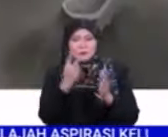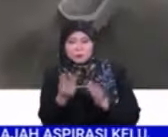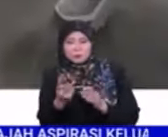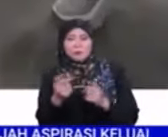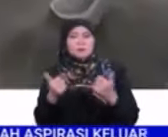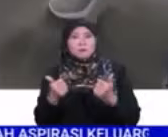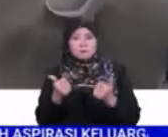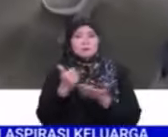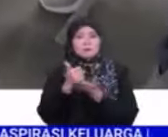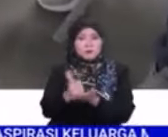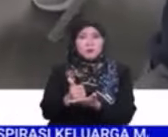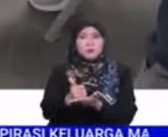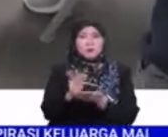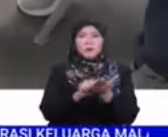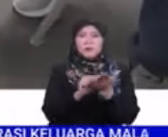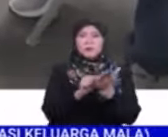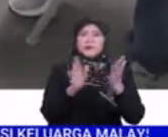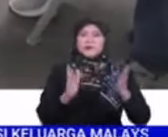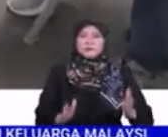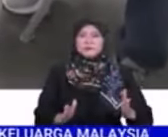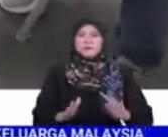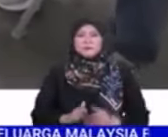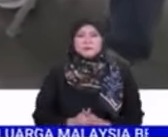sangat membantu kepada pengamal media.